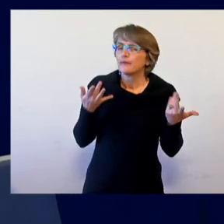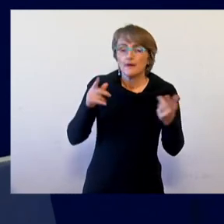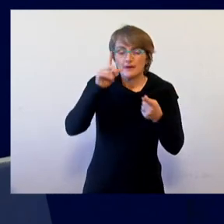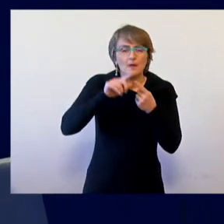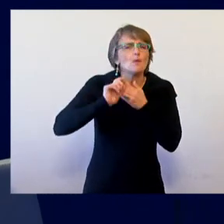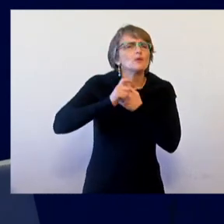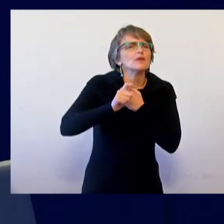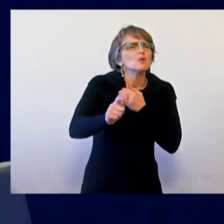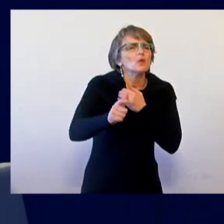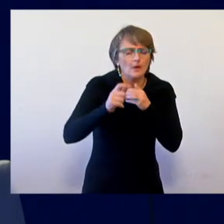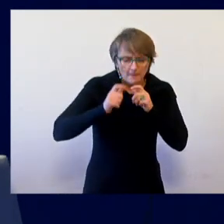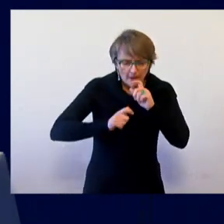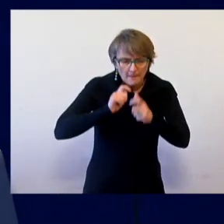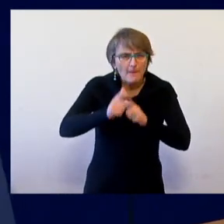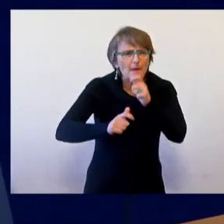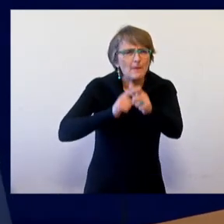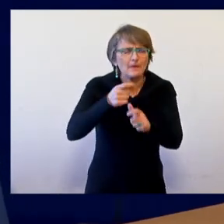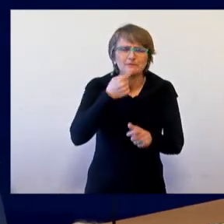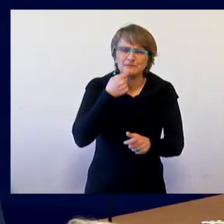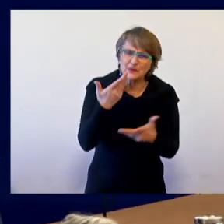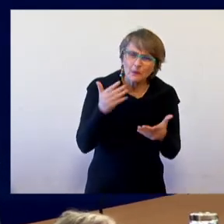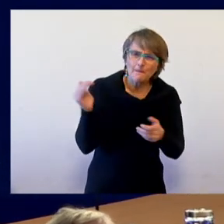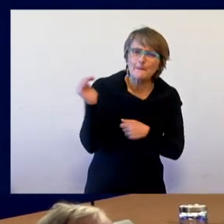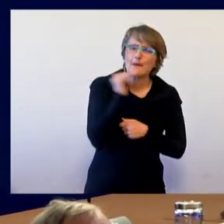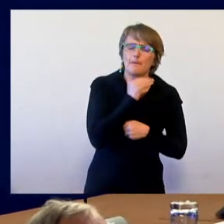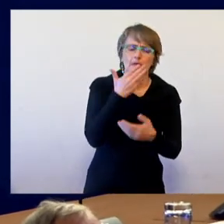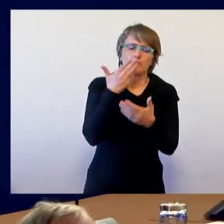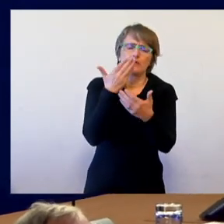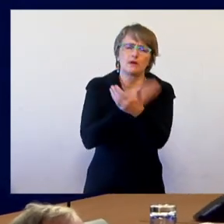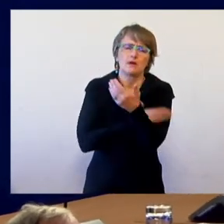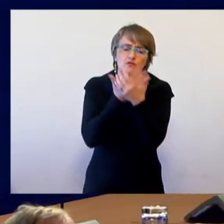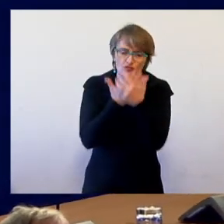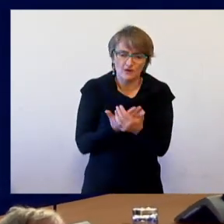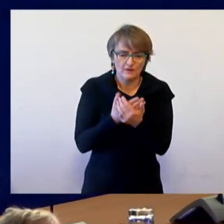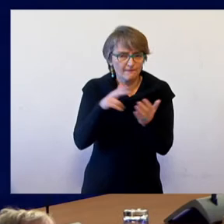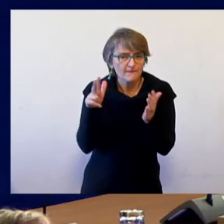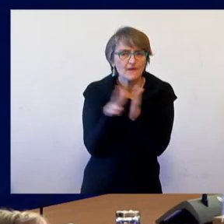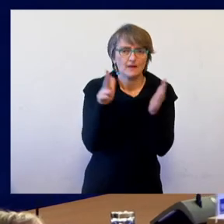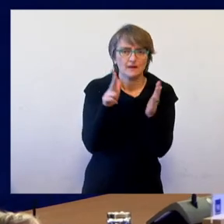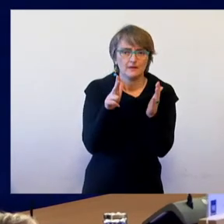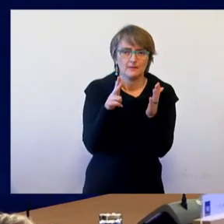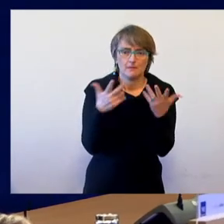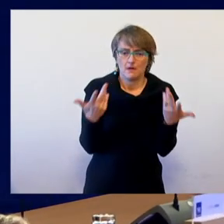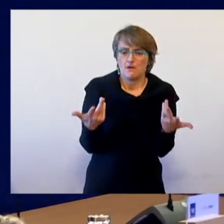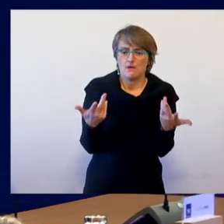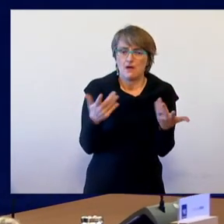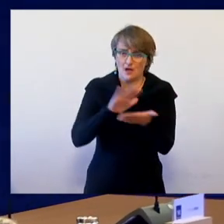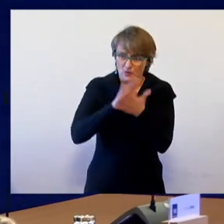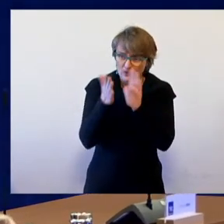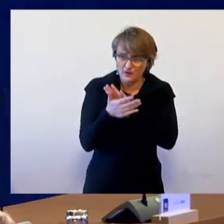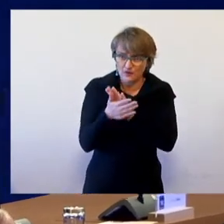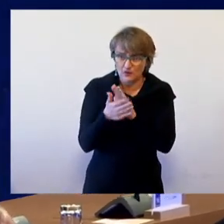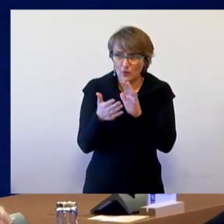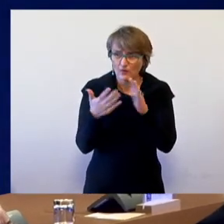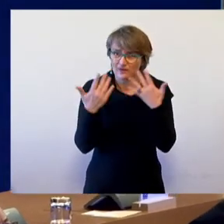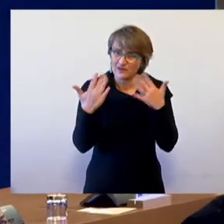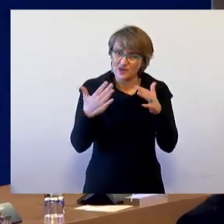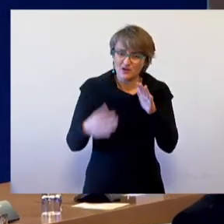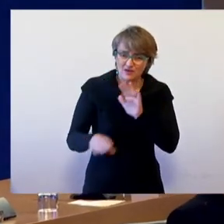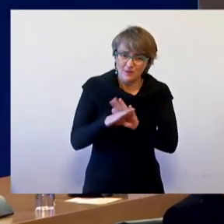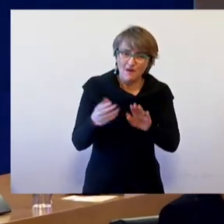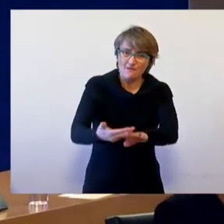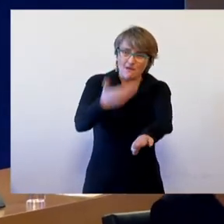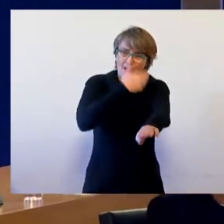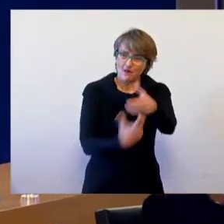dans la procédure, vous avez prévu du coup de valider très rapidement ce cahier des charges. Est-ce que vous avez consulté du coup les associations, enfin, est-ce qu'elles ont été impliquées dès la rédaction du cahier